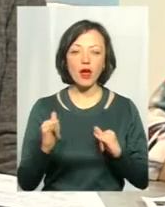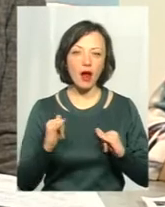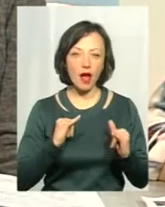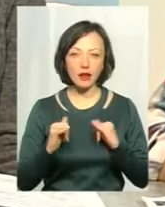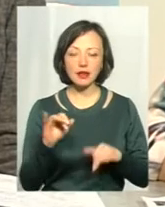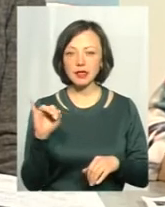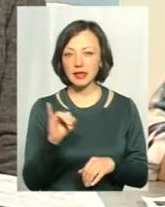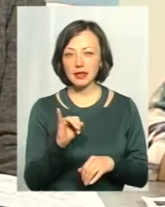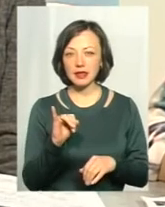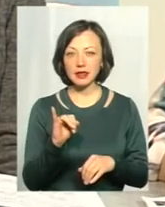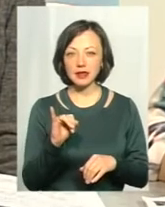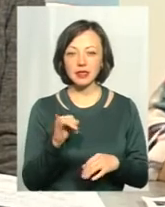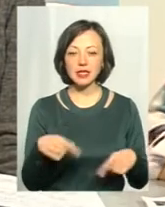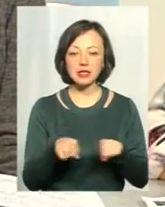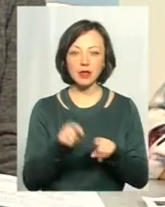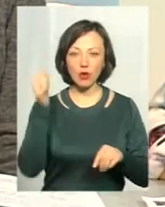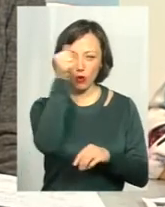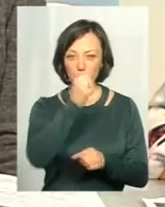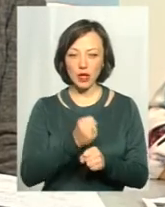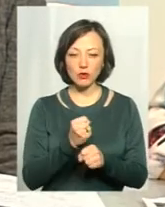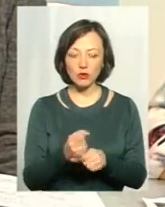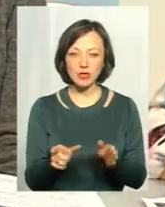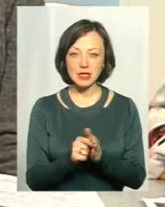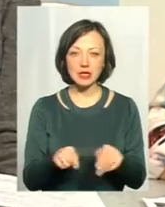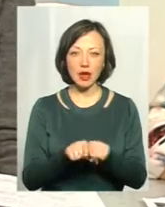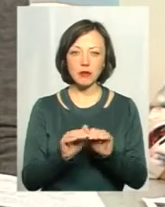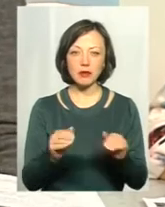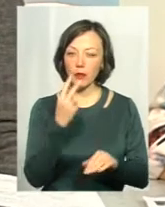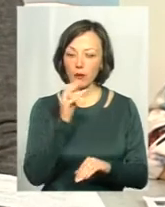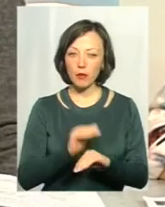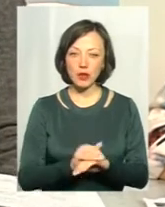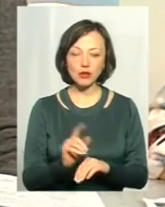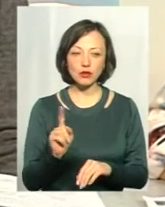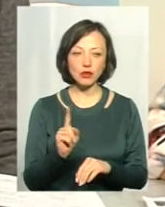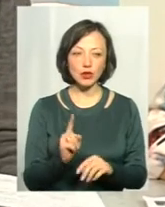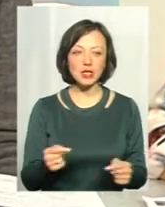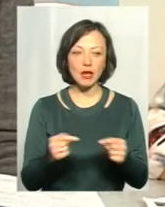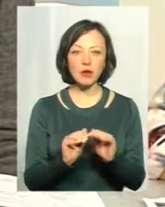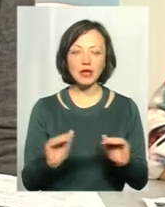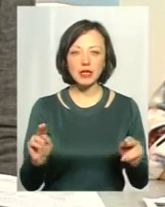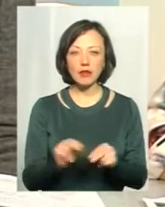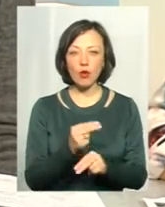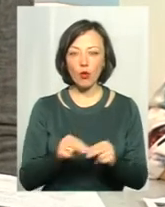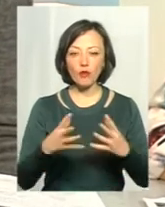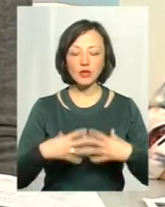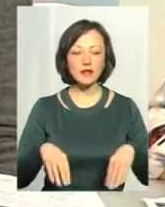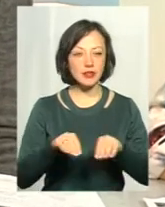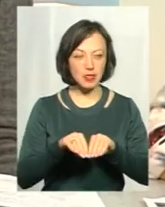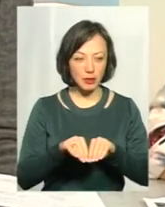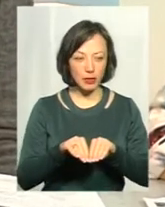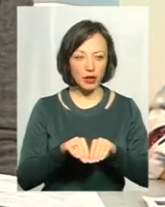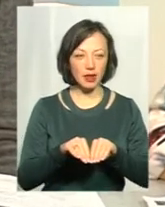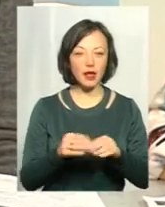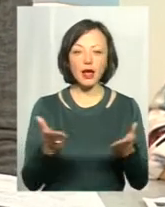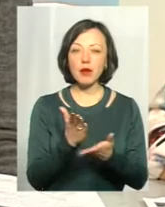І стільки років працюючи з такими дітьми, я вже замітила, що саме діти, які виховуються в сім'ях,